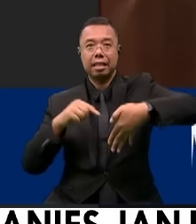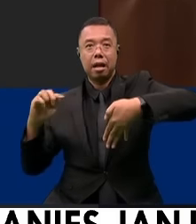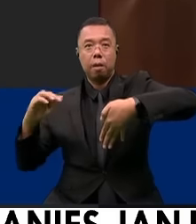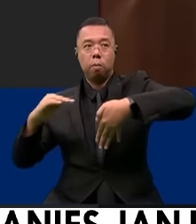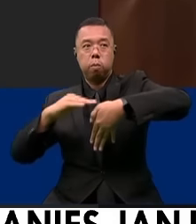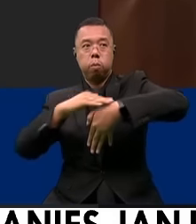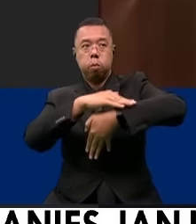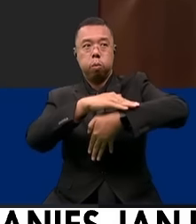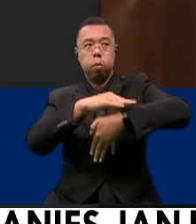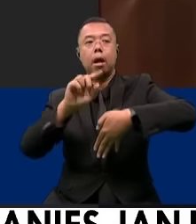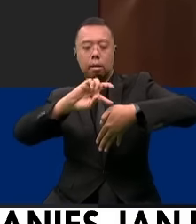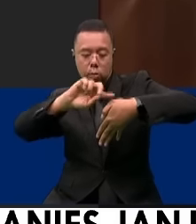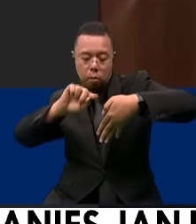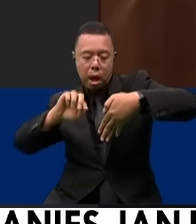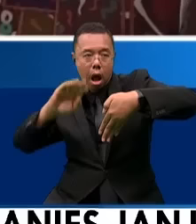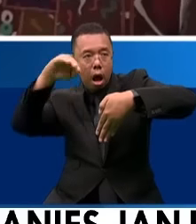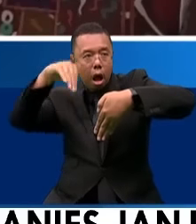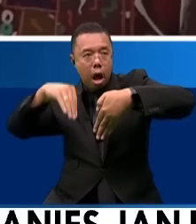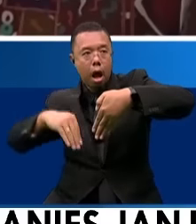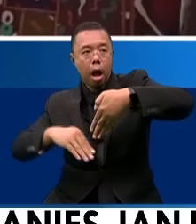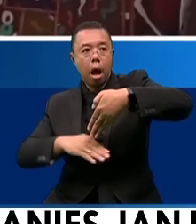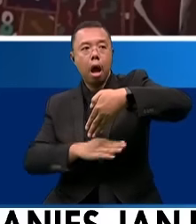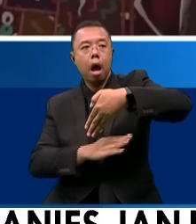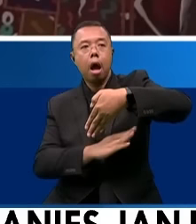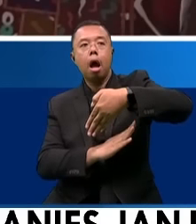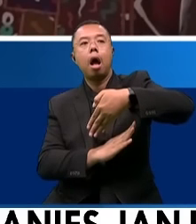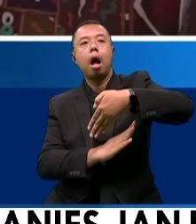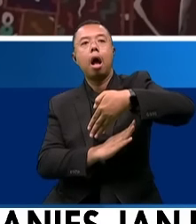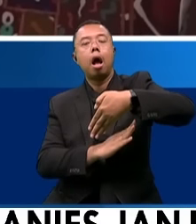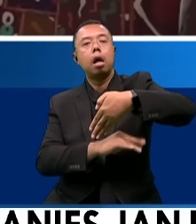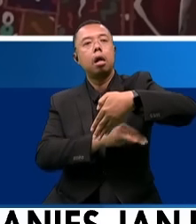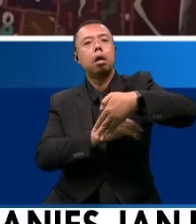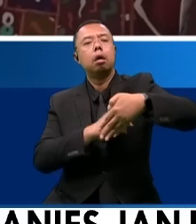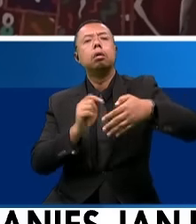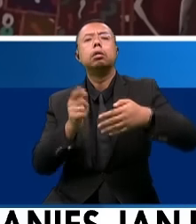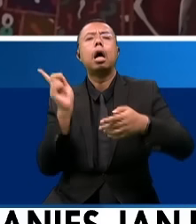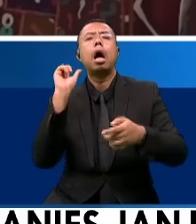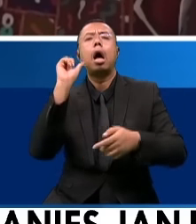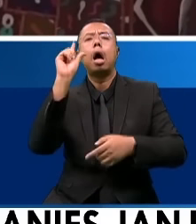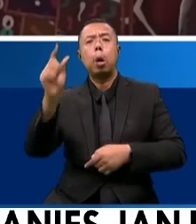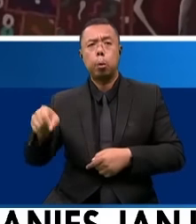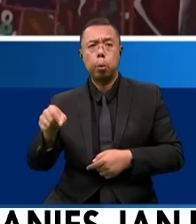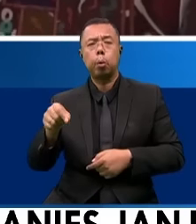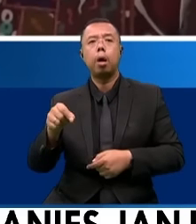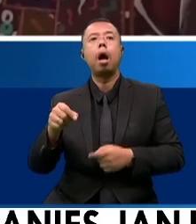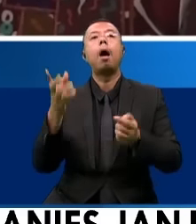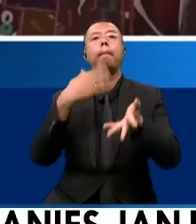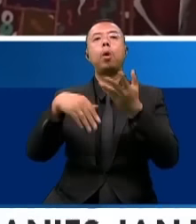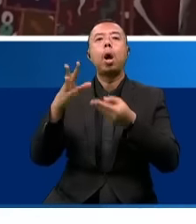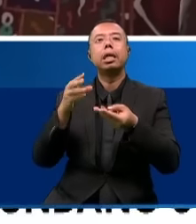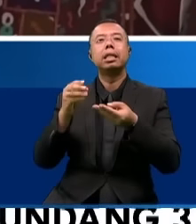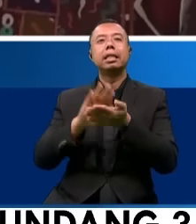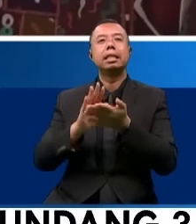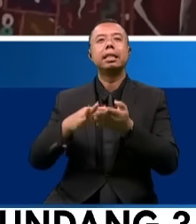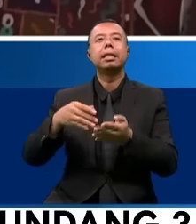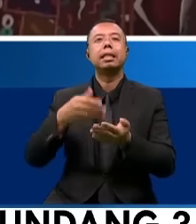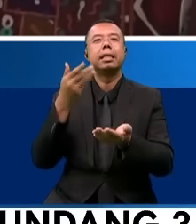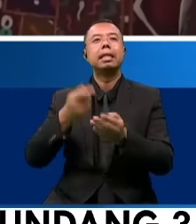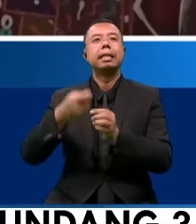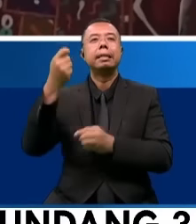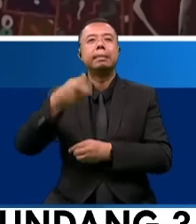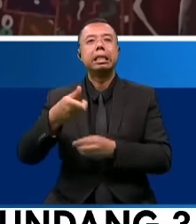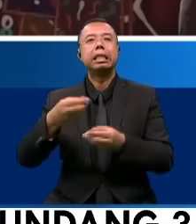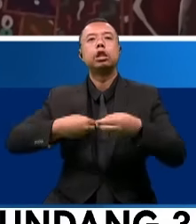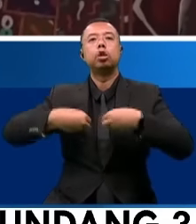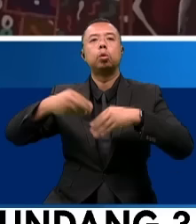lebih panjang dan ini tentu akan berakibat pada proses supply change eh Karena